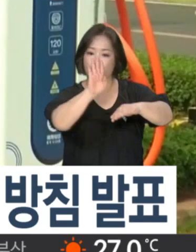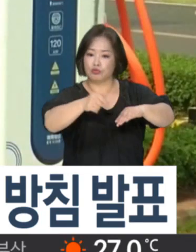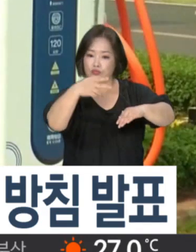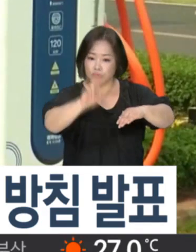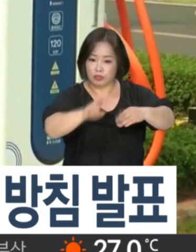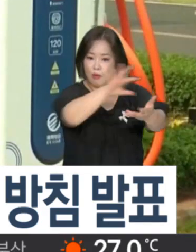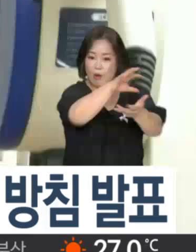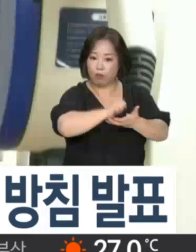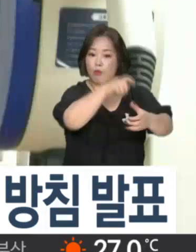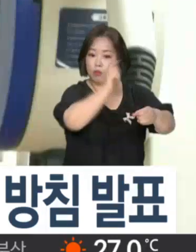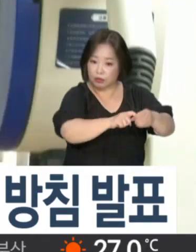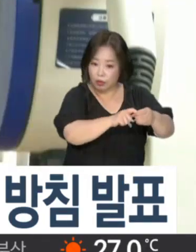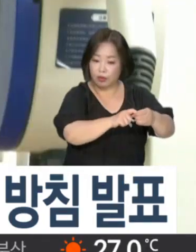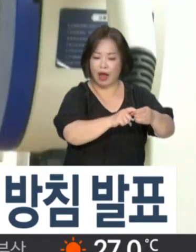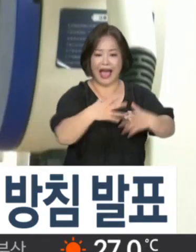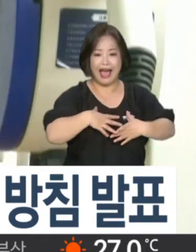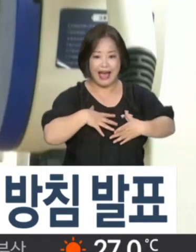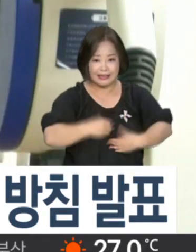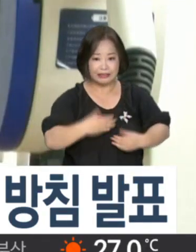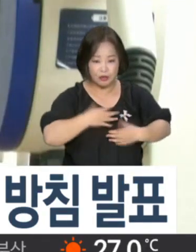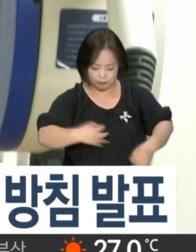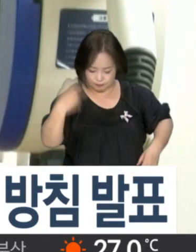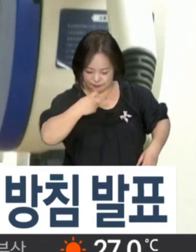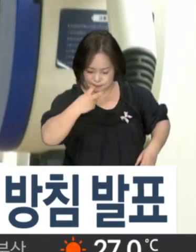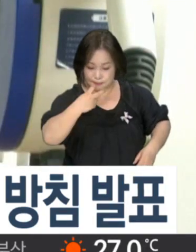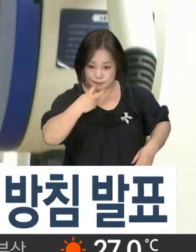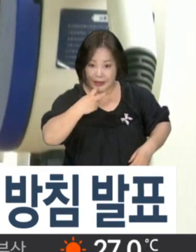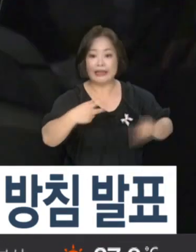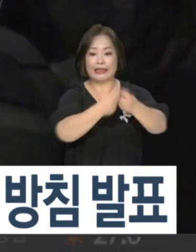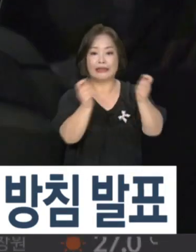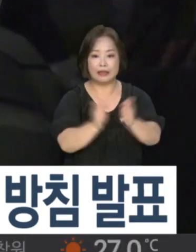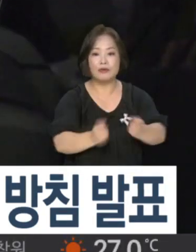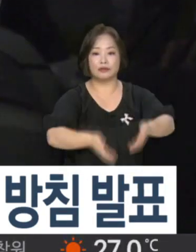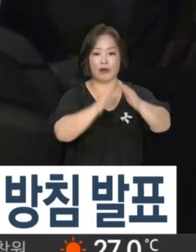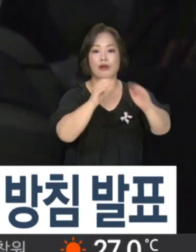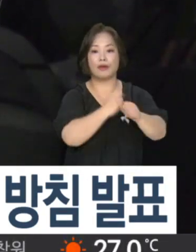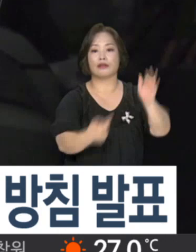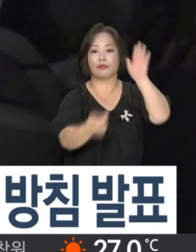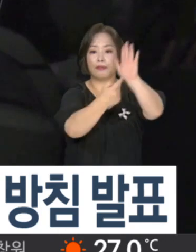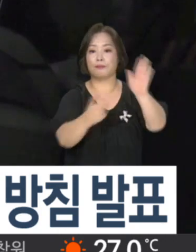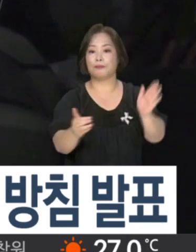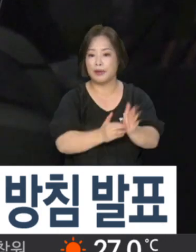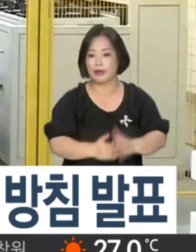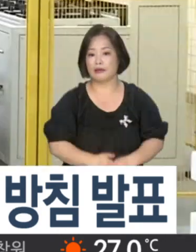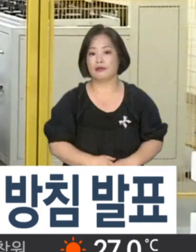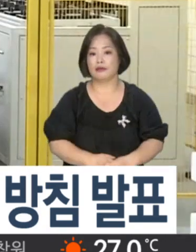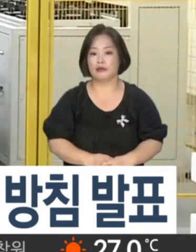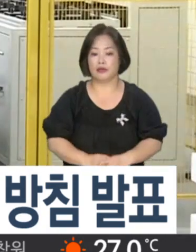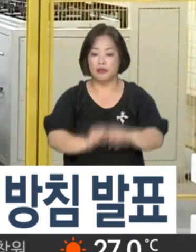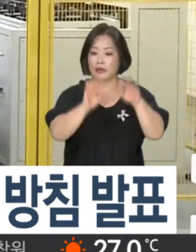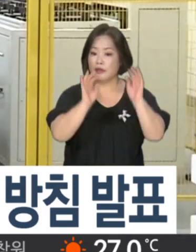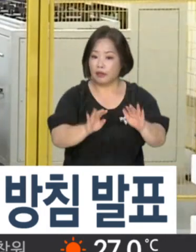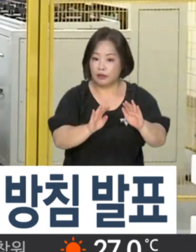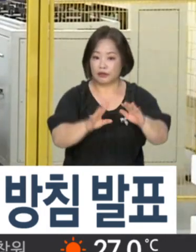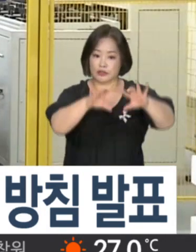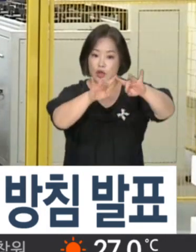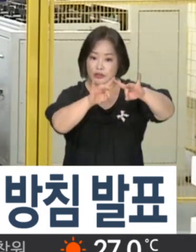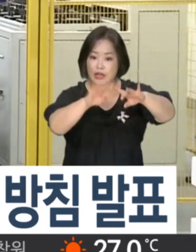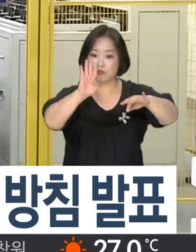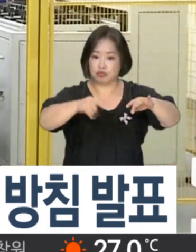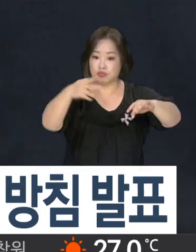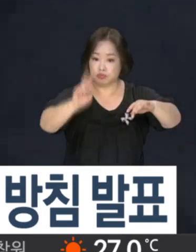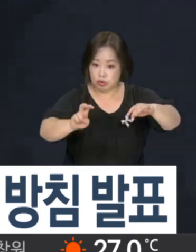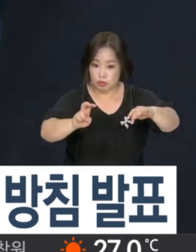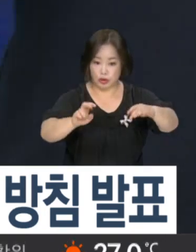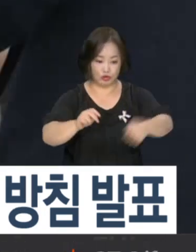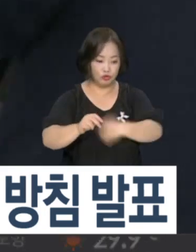확보하겠다며 공급망 안전을 감독하는 틀을 설립하겠다는 방침을 발표했습니다이를 통해 전자부품의